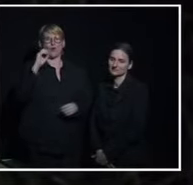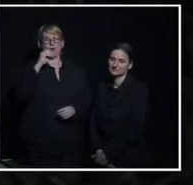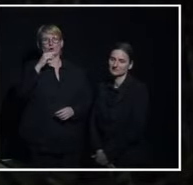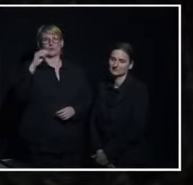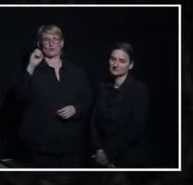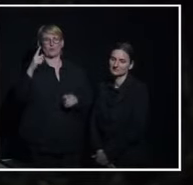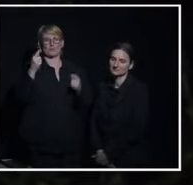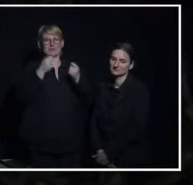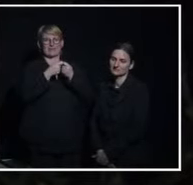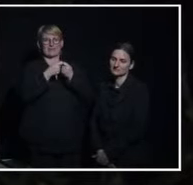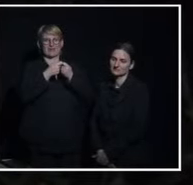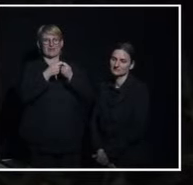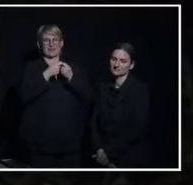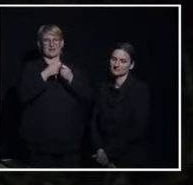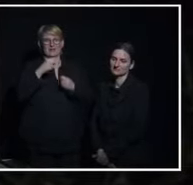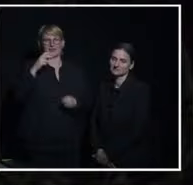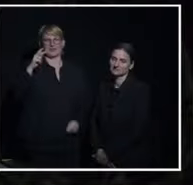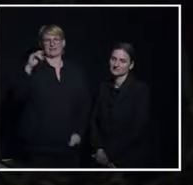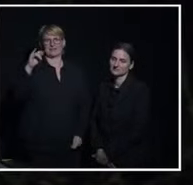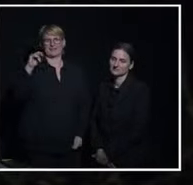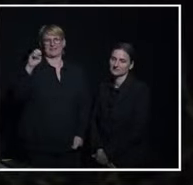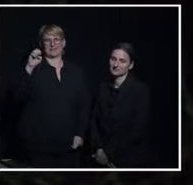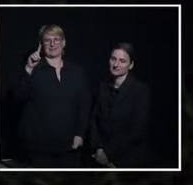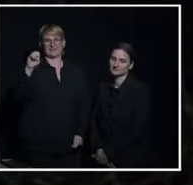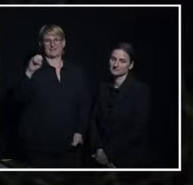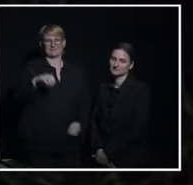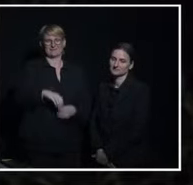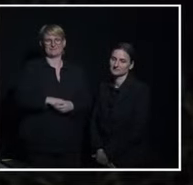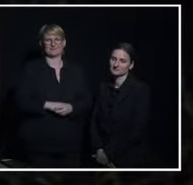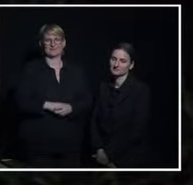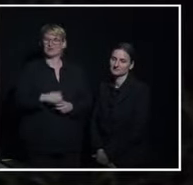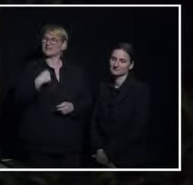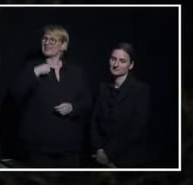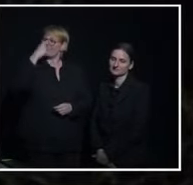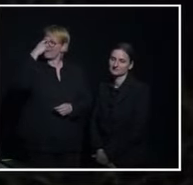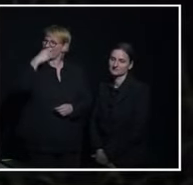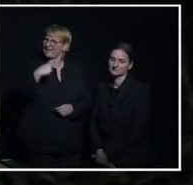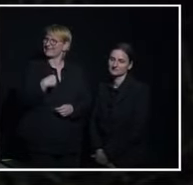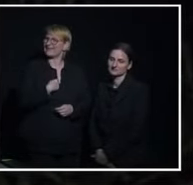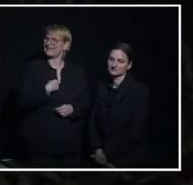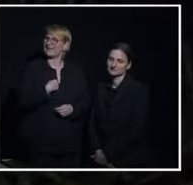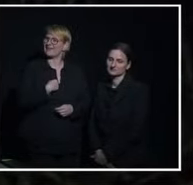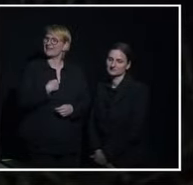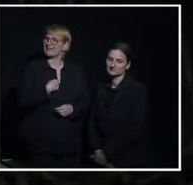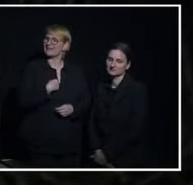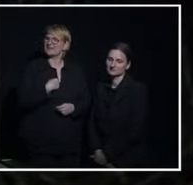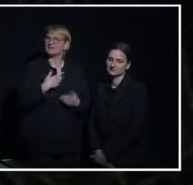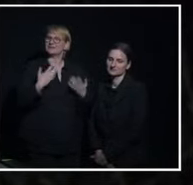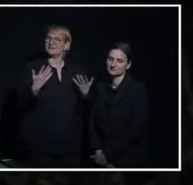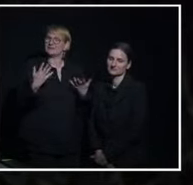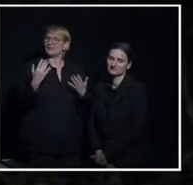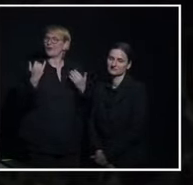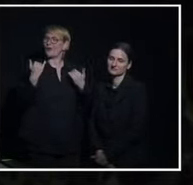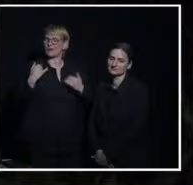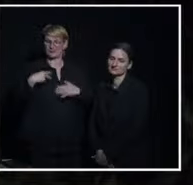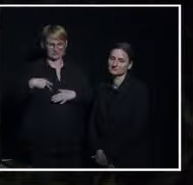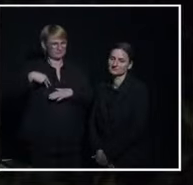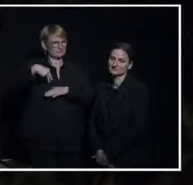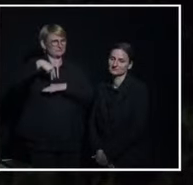für Kineder. Und ich meine, dass ich, wenn ich hier heute